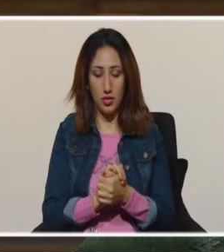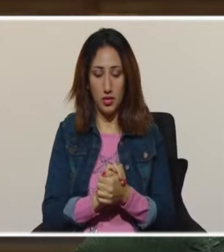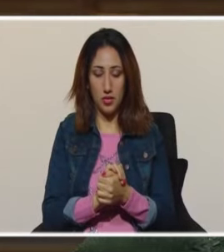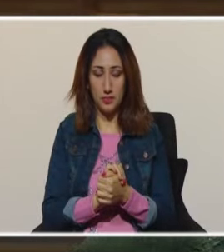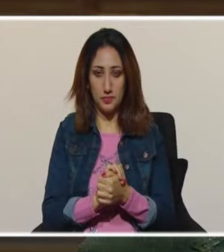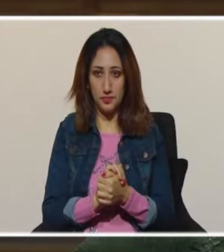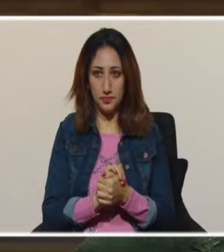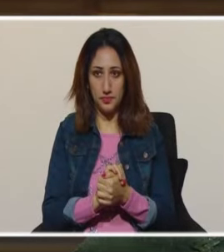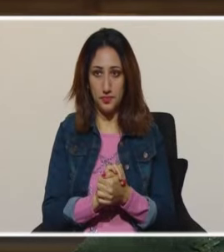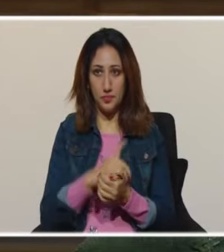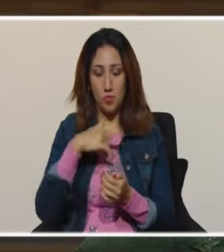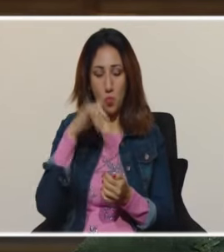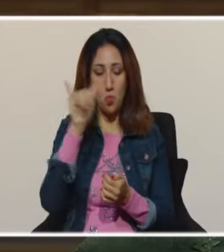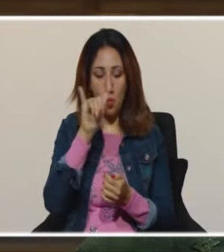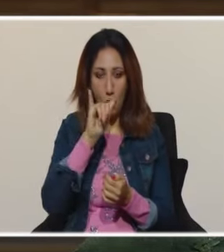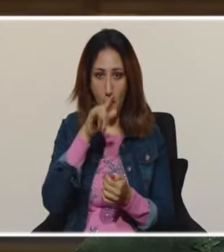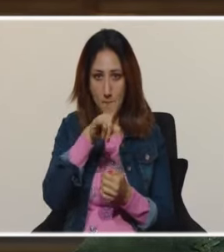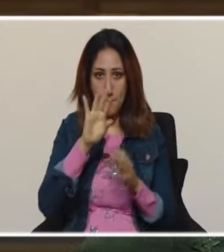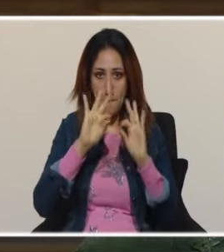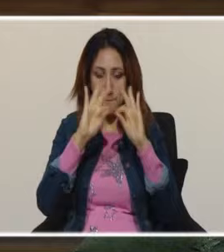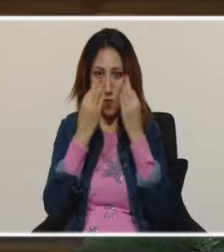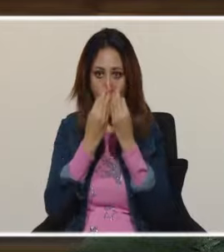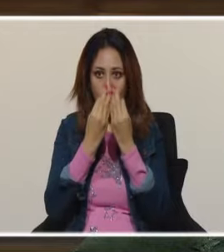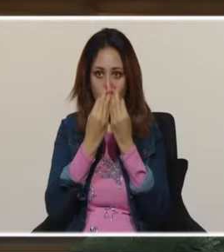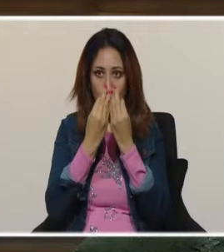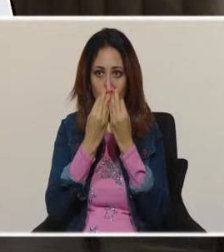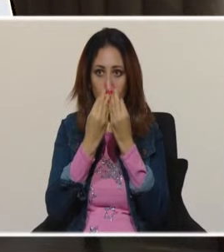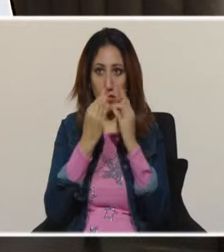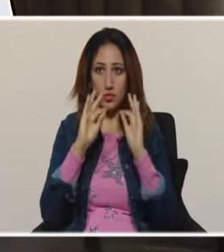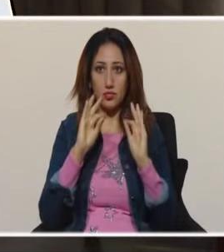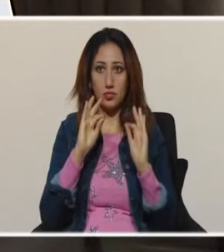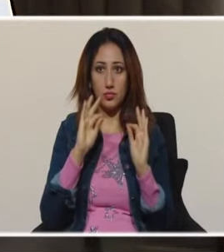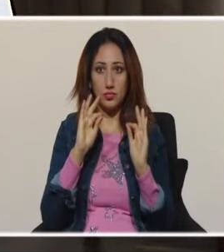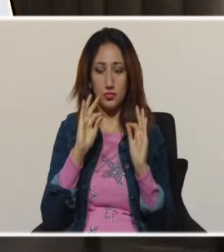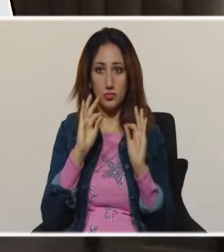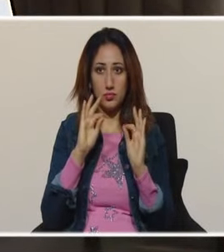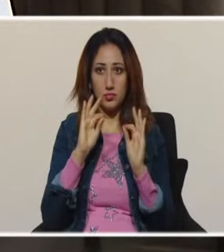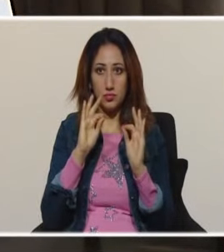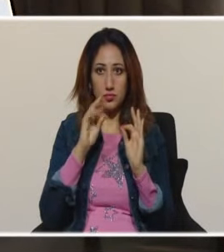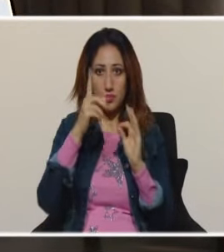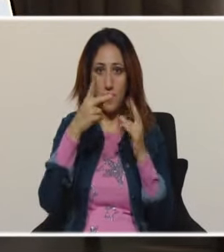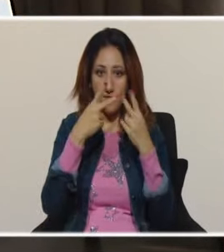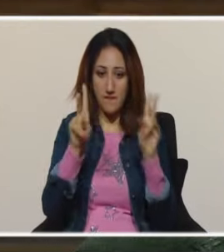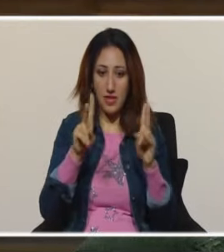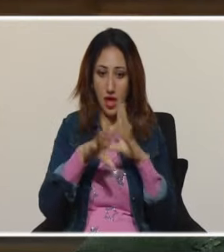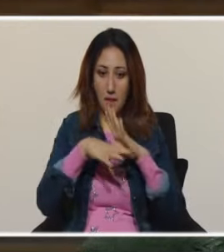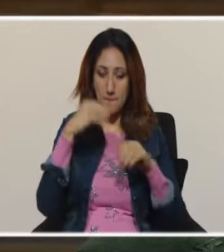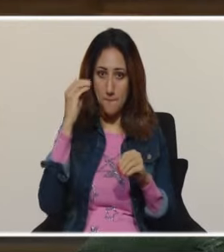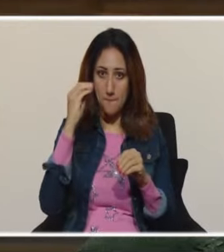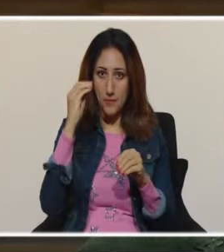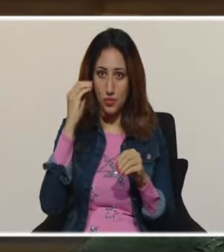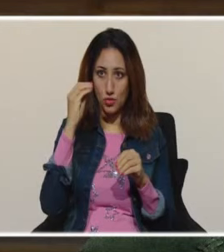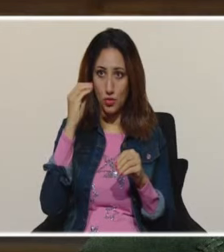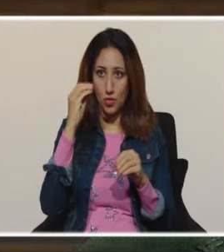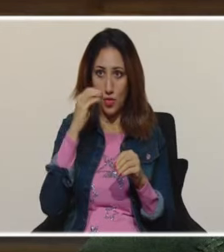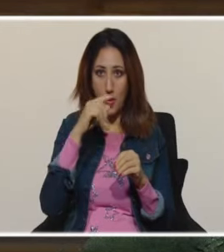الله احنا اللي يهمنا ان الاسره دي متى انك انت بدات كمان تفتح المشروع ترجع البنت اللي